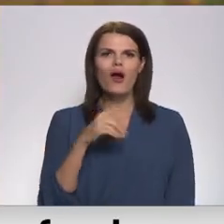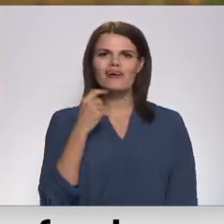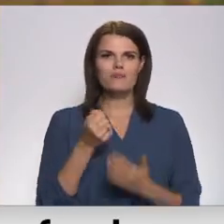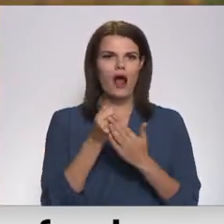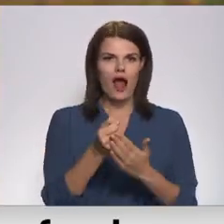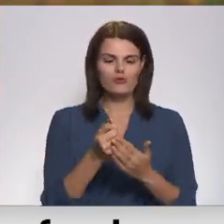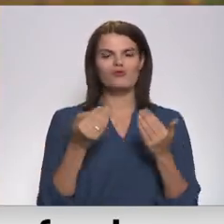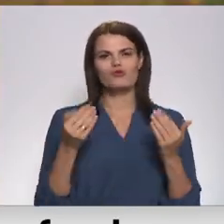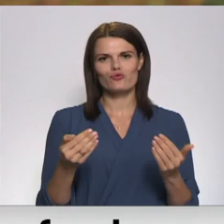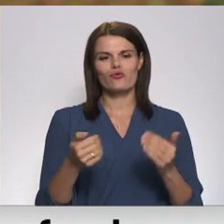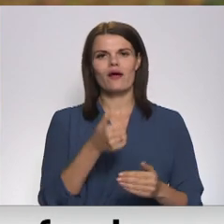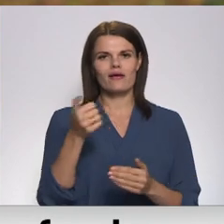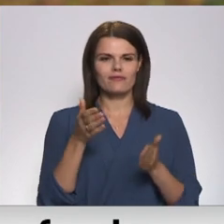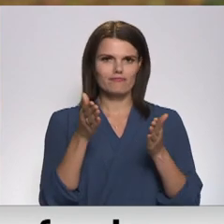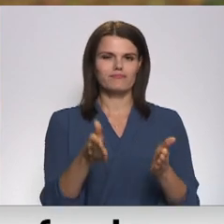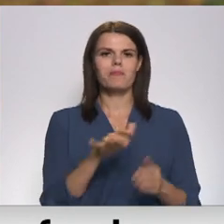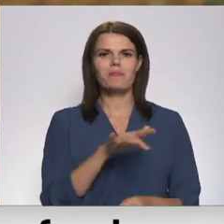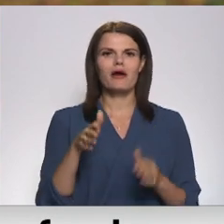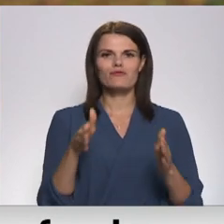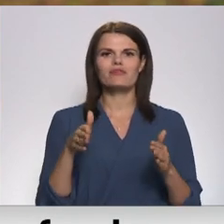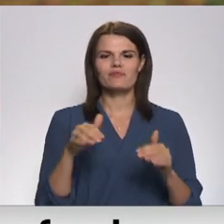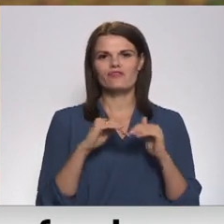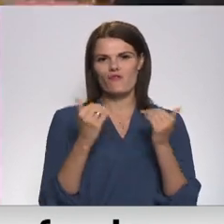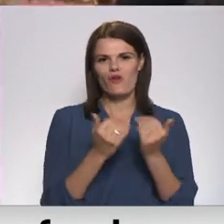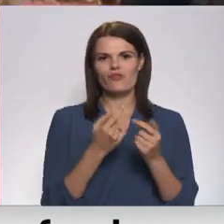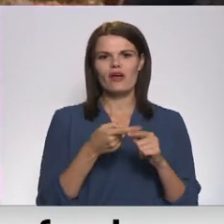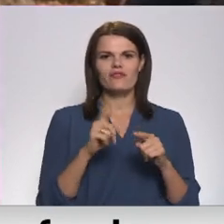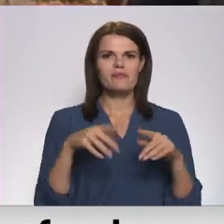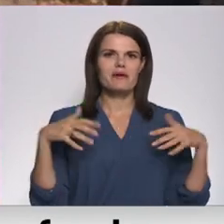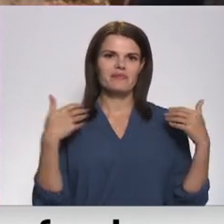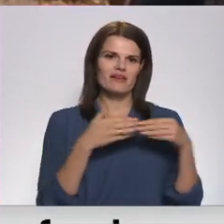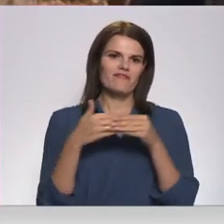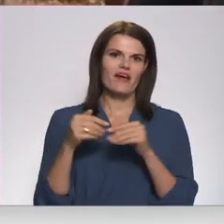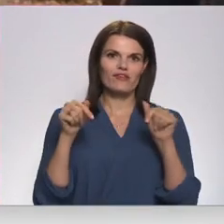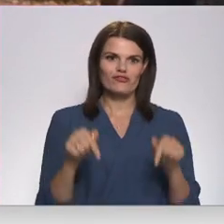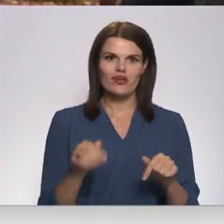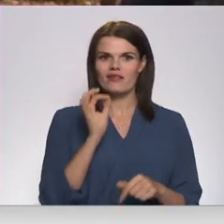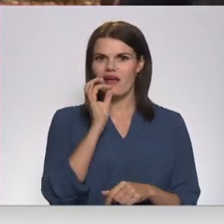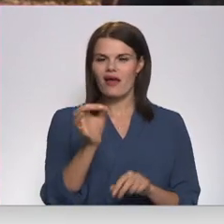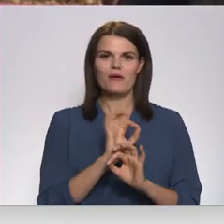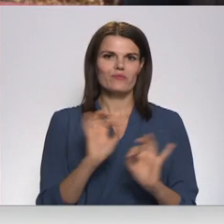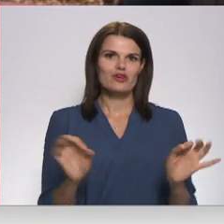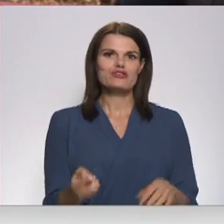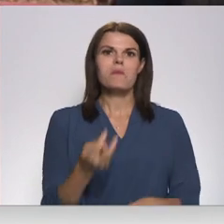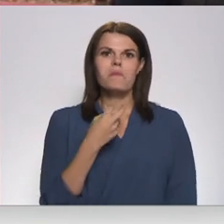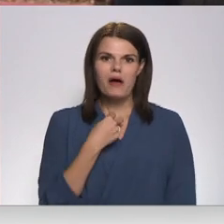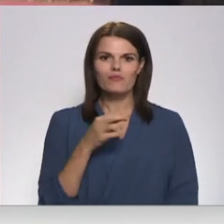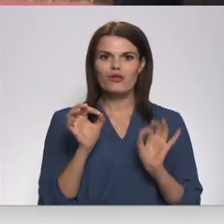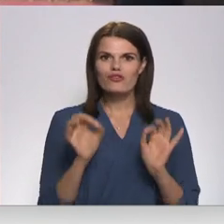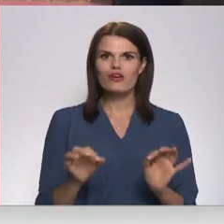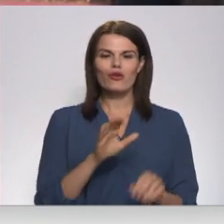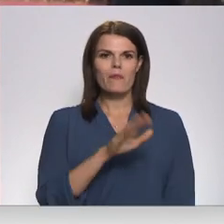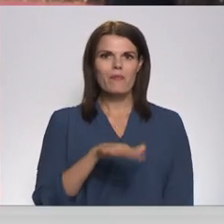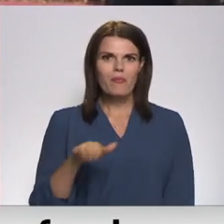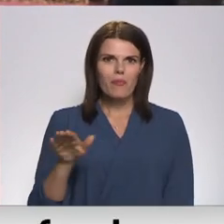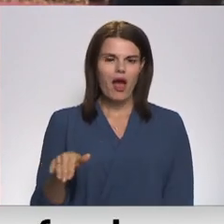krita uz Bērnu slimnīcas fondu. Tāpēc ar prieku vedām šo. Tas ir brīnišķīgs pārsteigums un patiešām, ka bērni